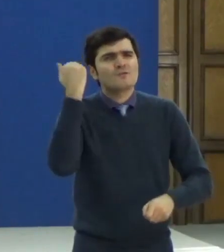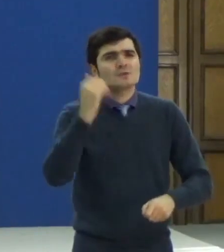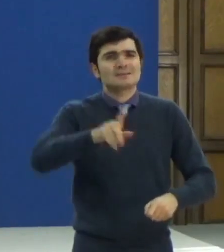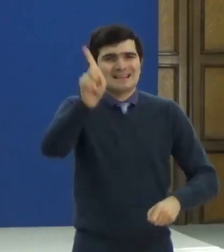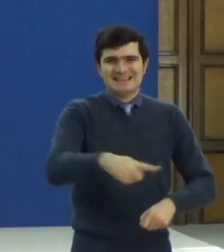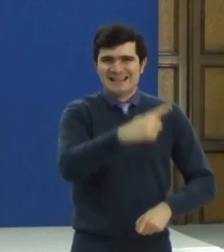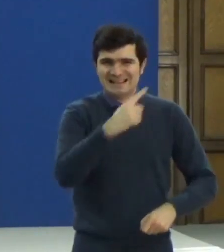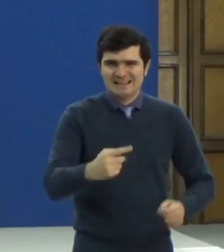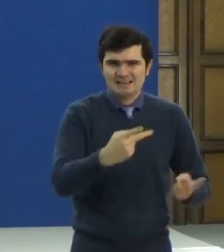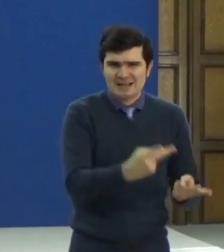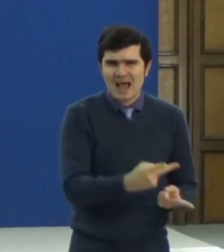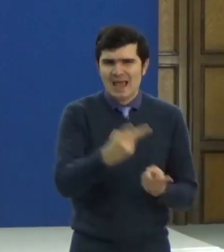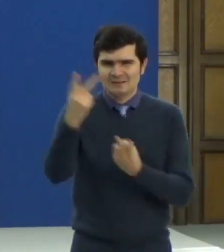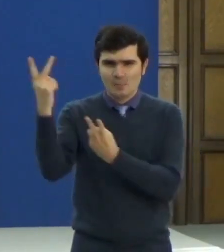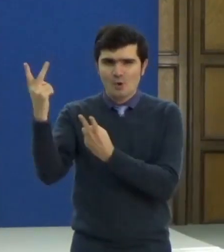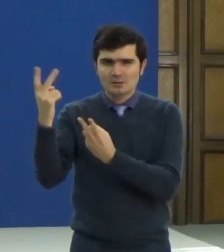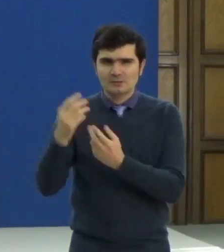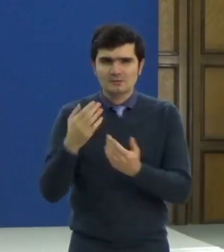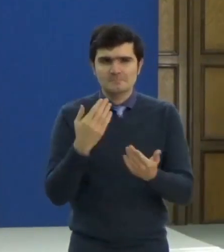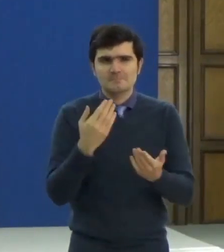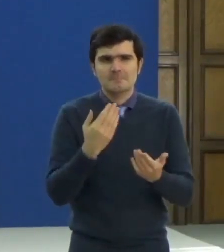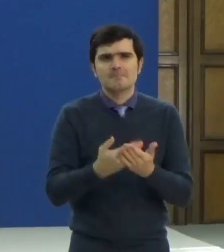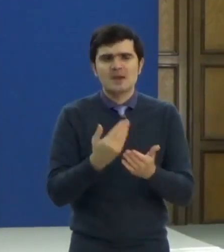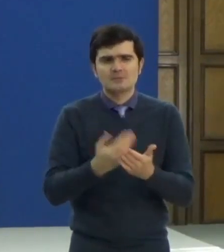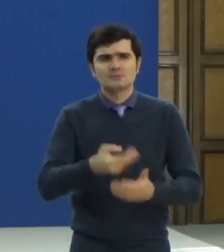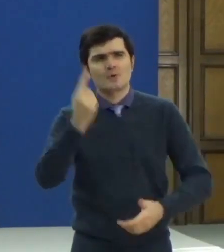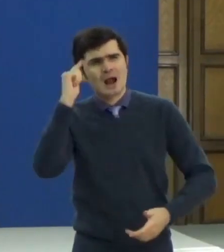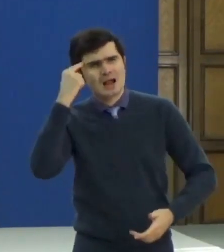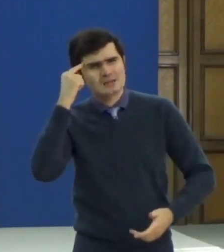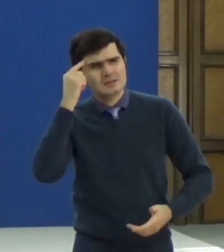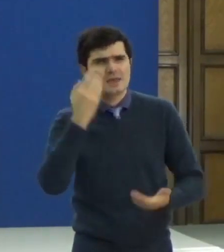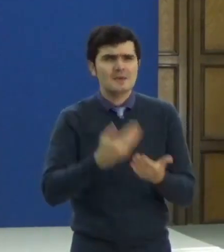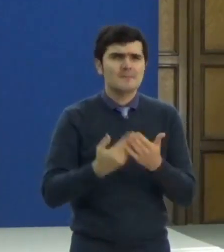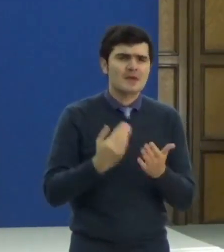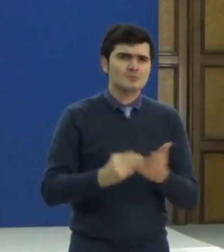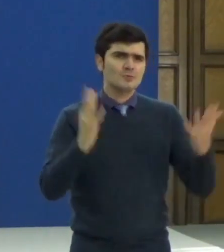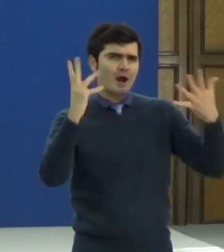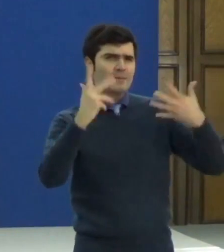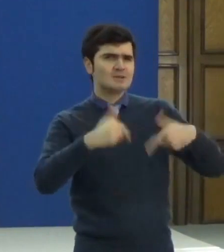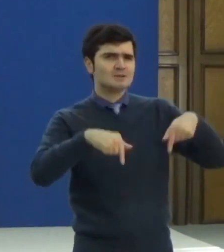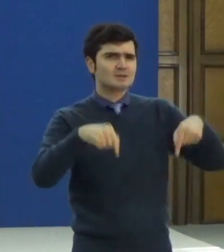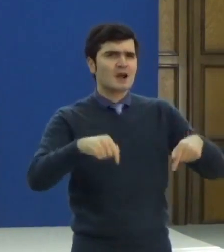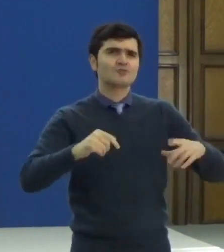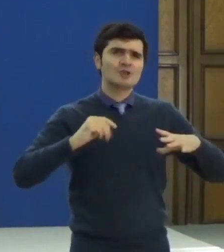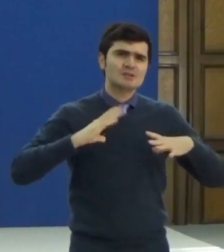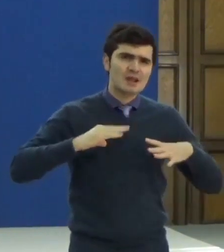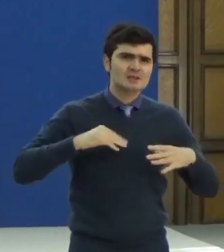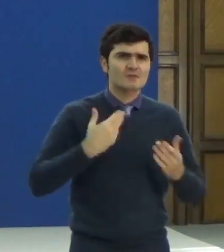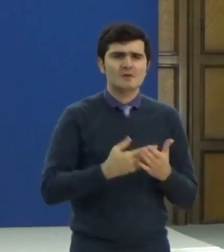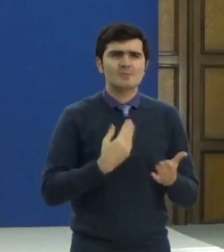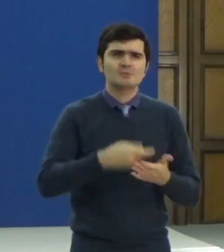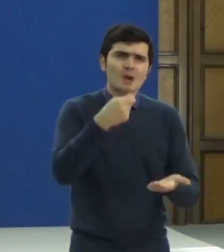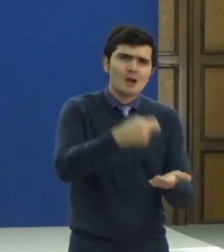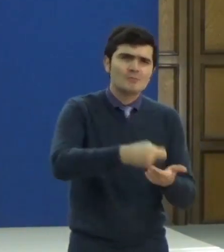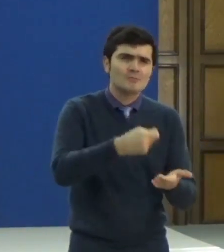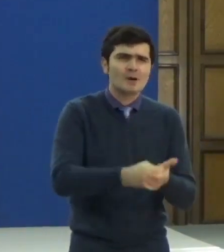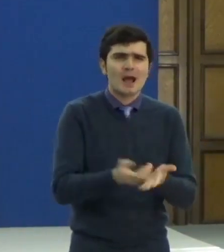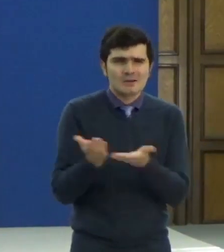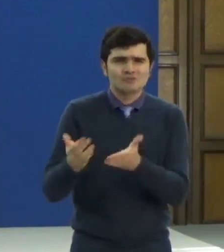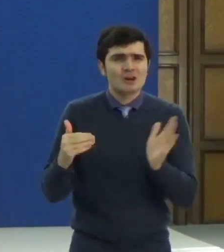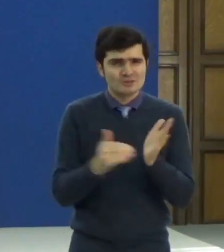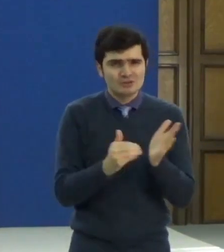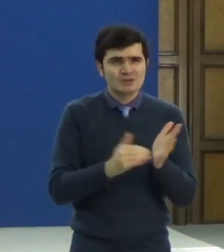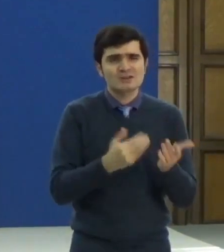export pentru a gândi și administra aceste rezerve și a achiziționa cele necesare